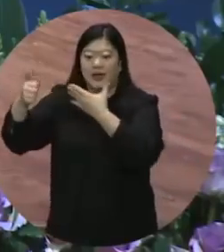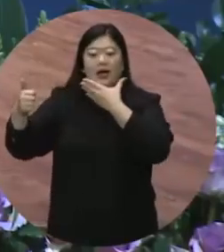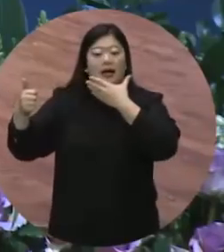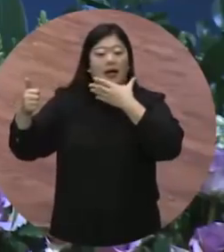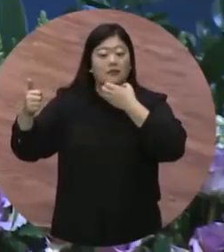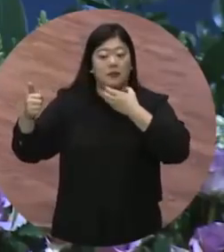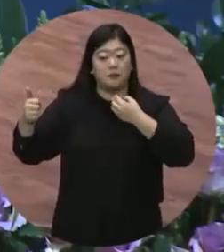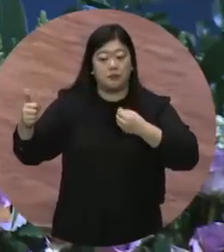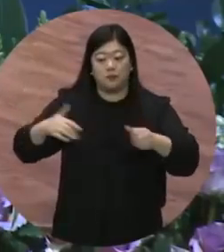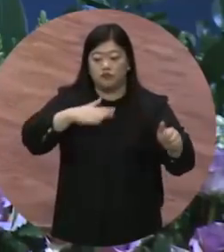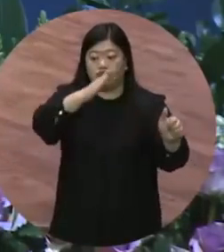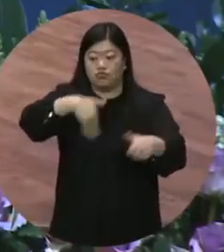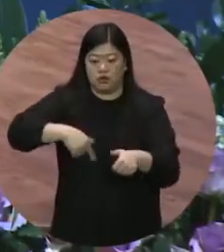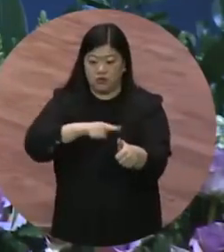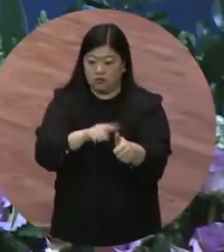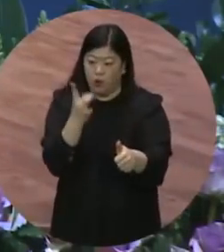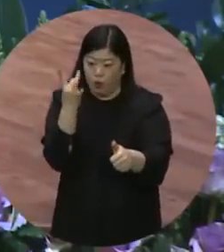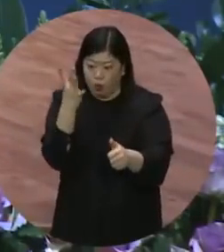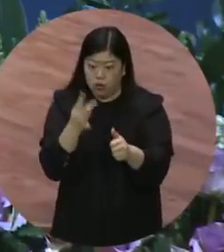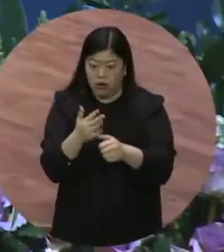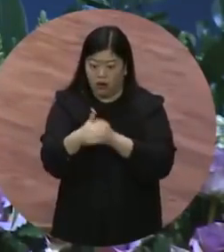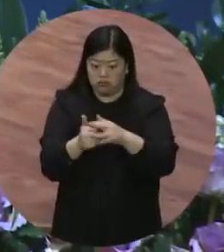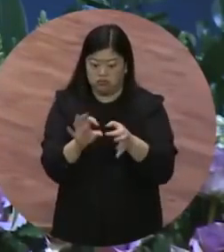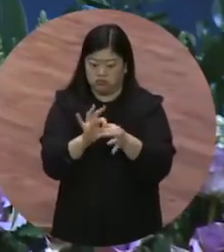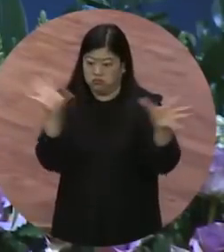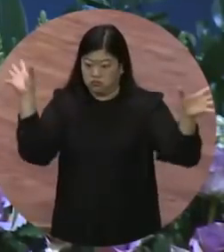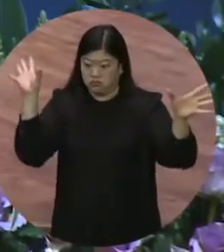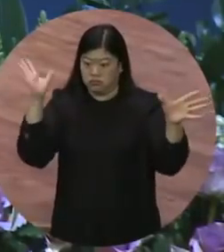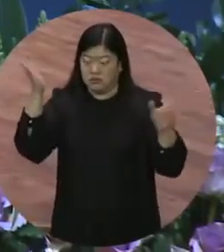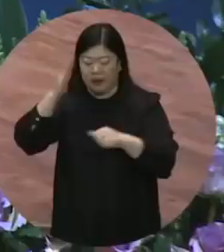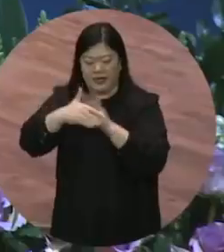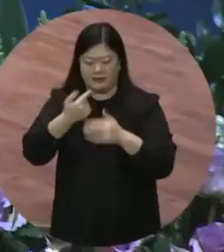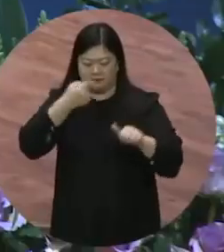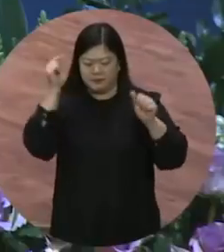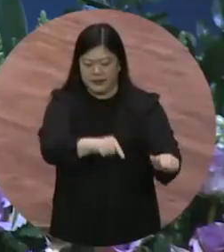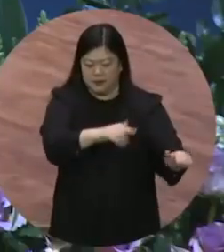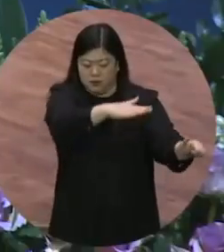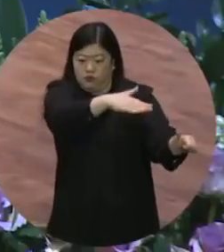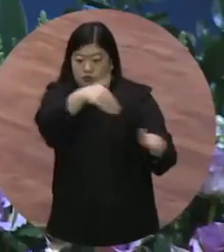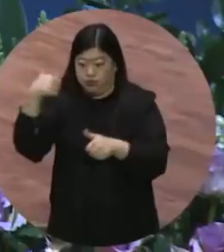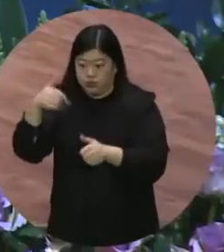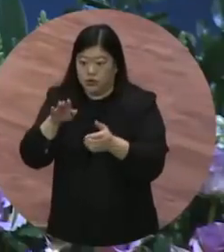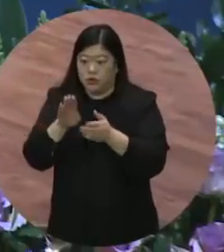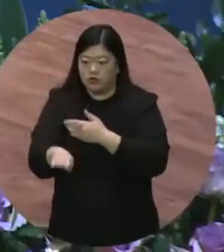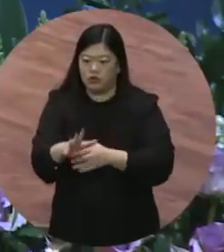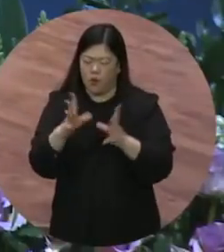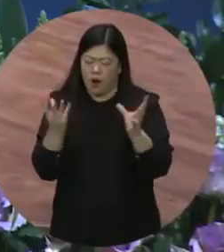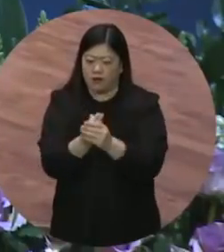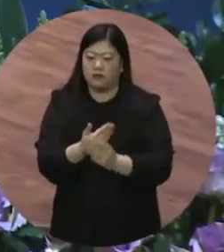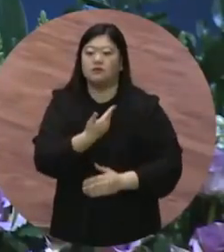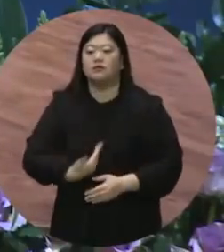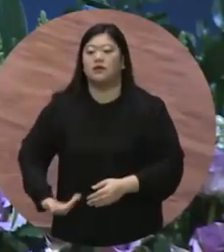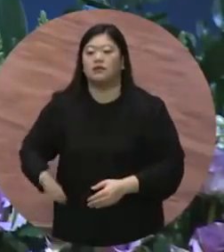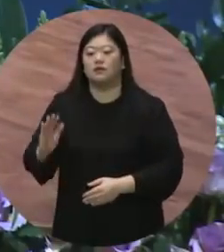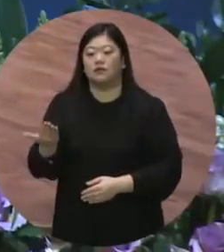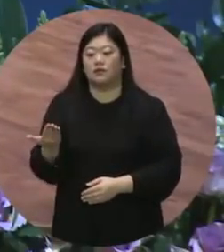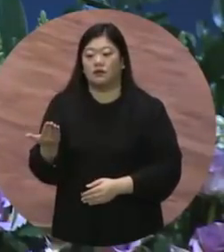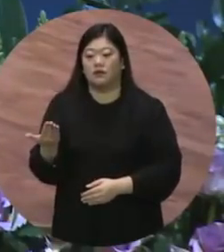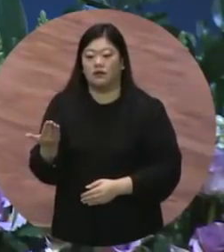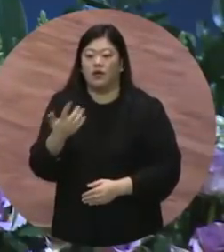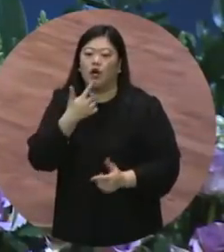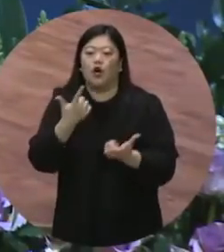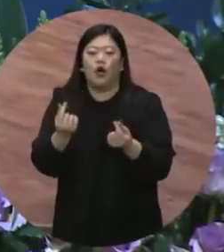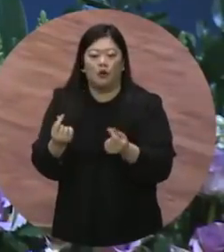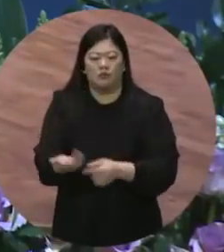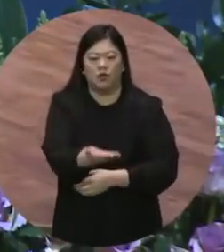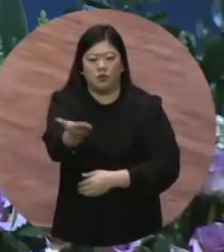세상에 살고 있지만 세상에 영향받지 않고 복음을 증거하는 절대 제자가 되기를 원하십니다. 이런 하나님의